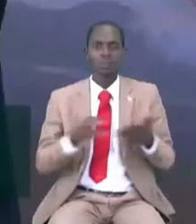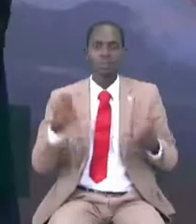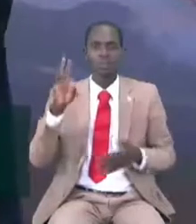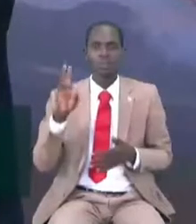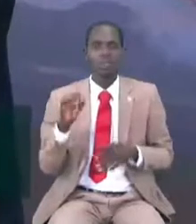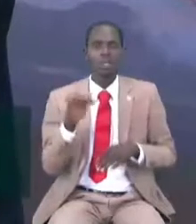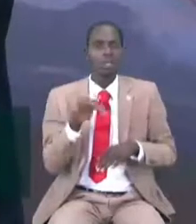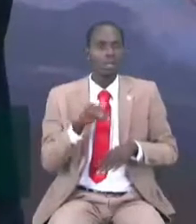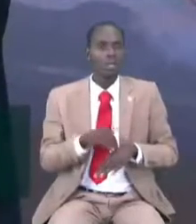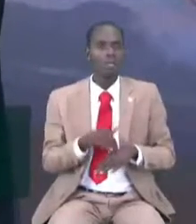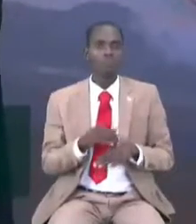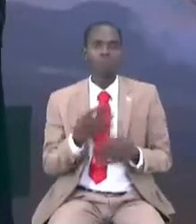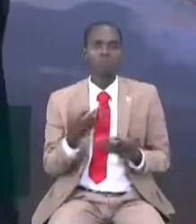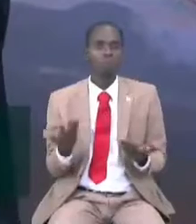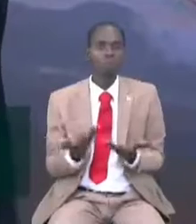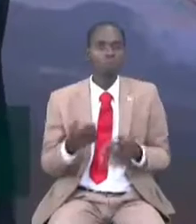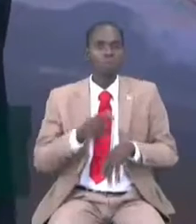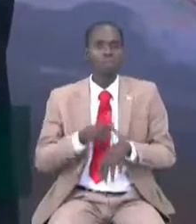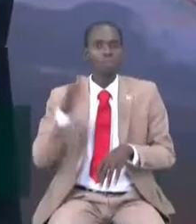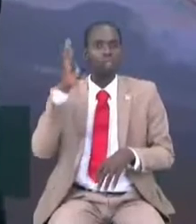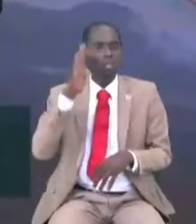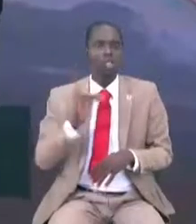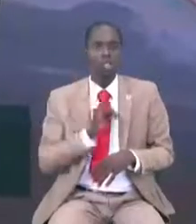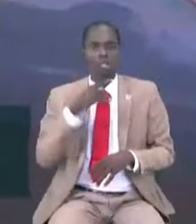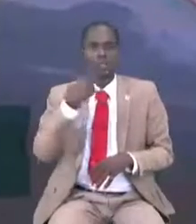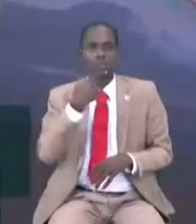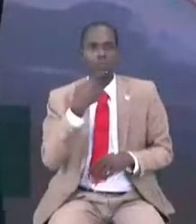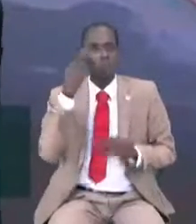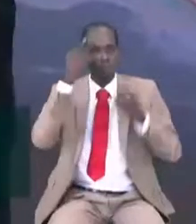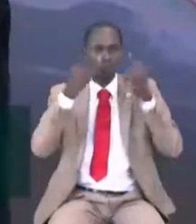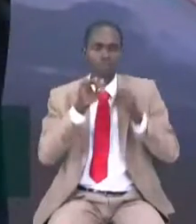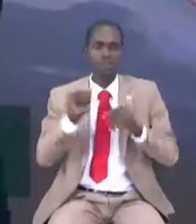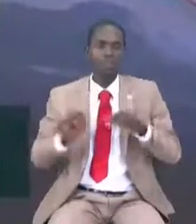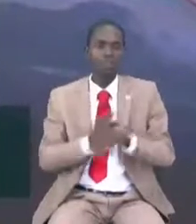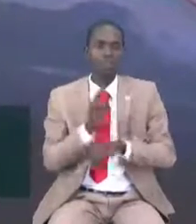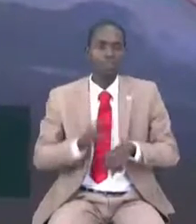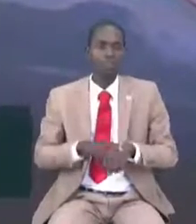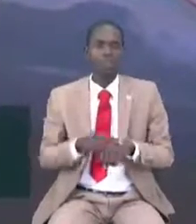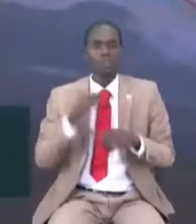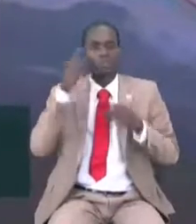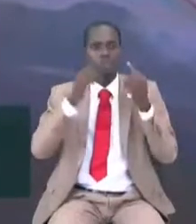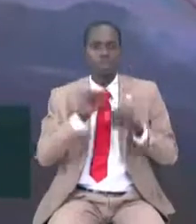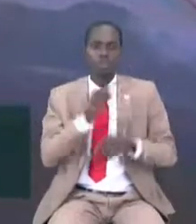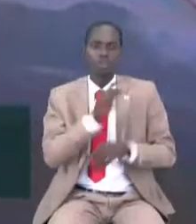royaume d'arrachés. D'abattre et de détruire.